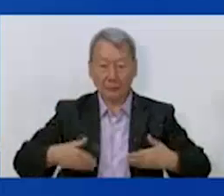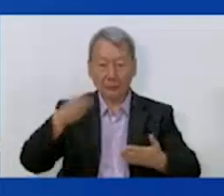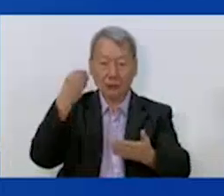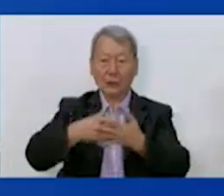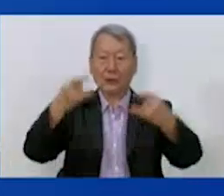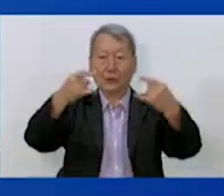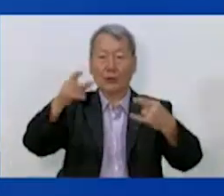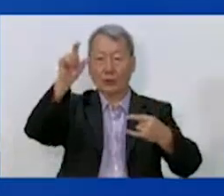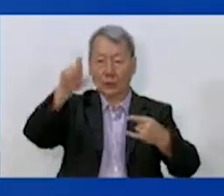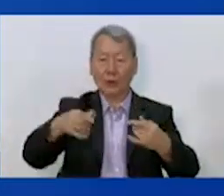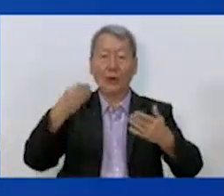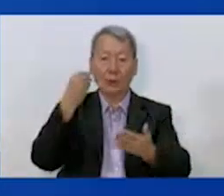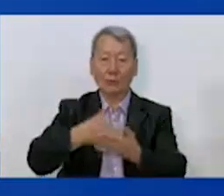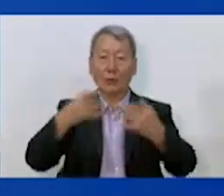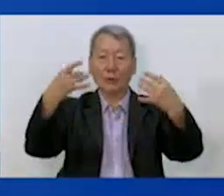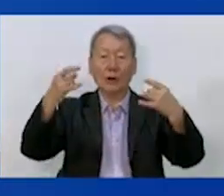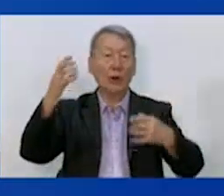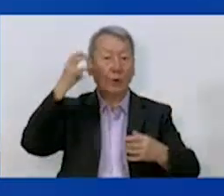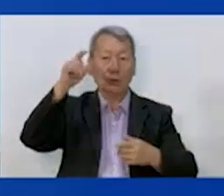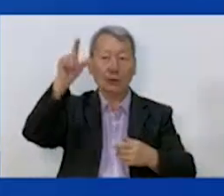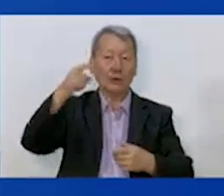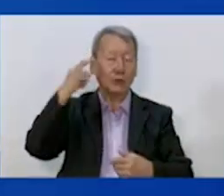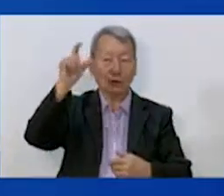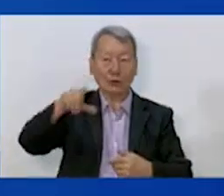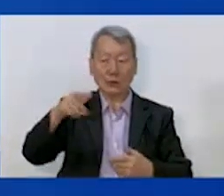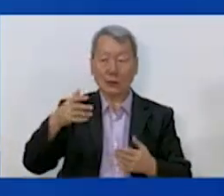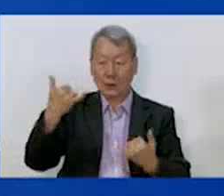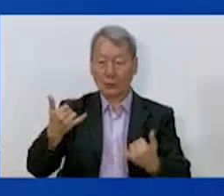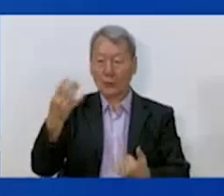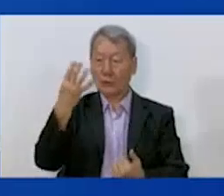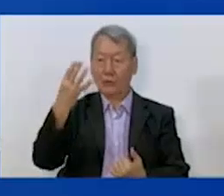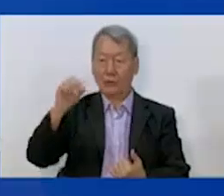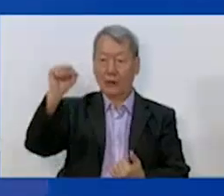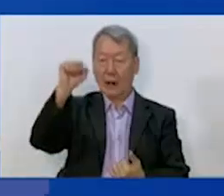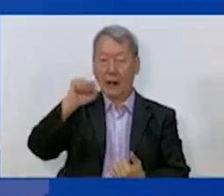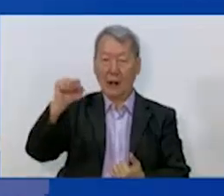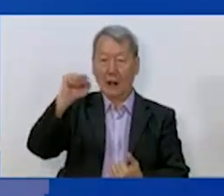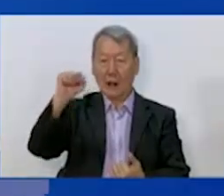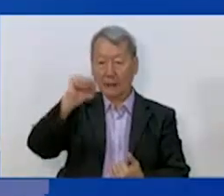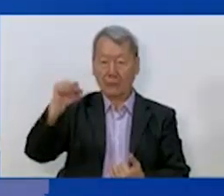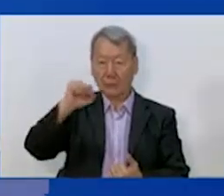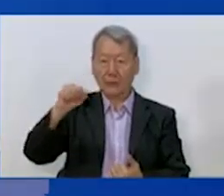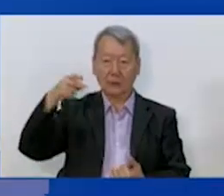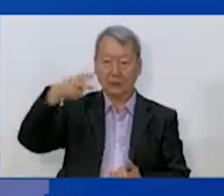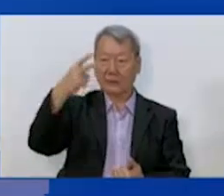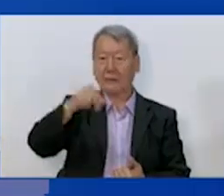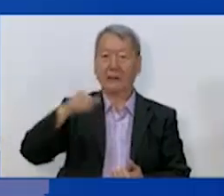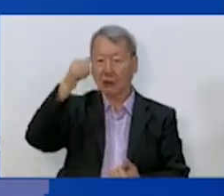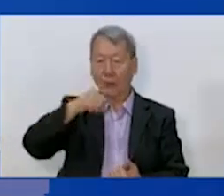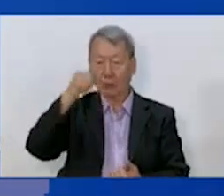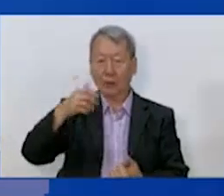Саламатсыздар, урматтуу телекөрүүчүлөр, урматтуу радио окуучулар. 2020 жылдын 4-чү